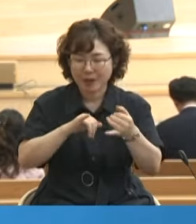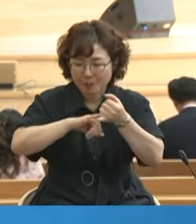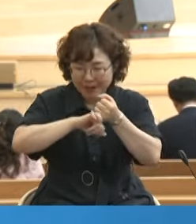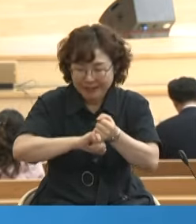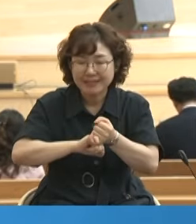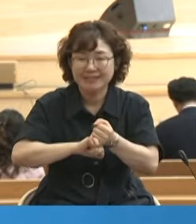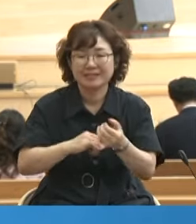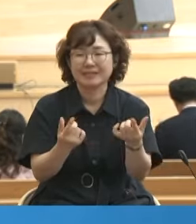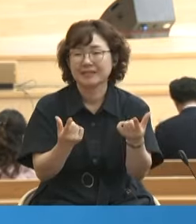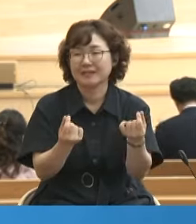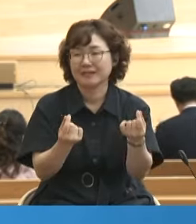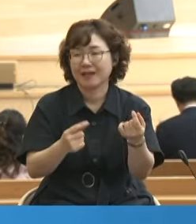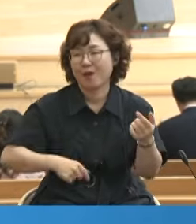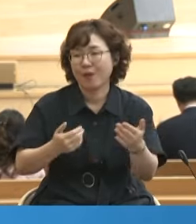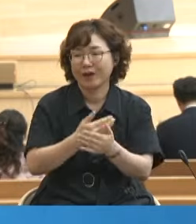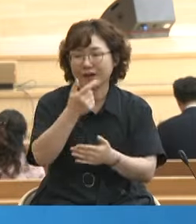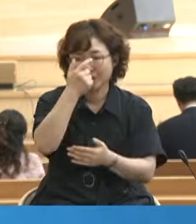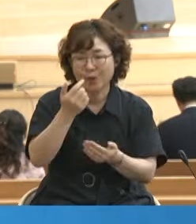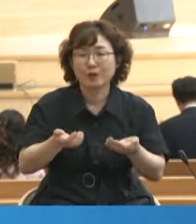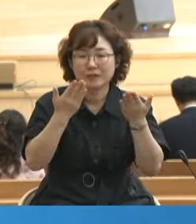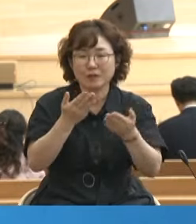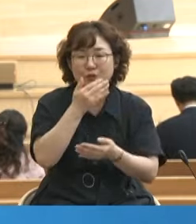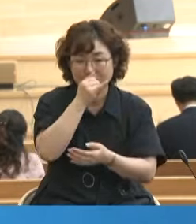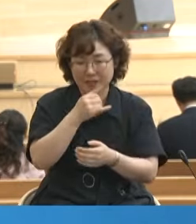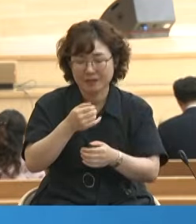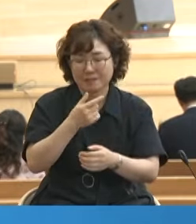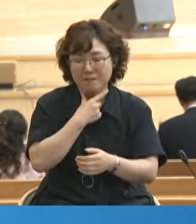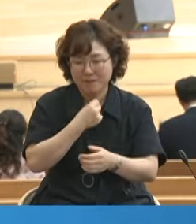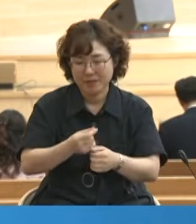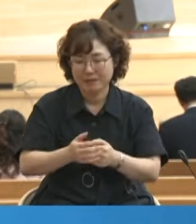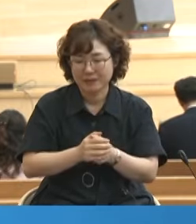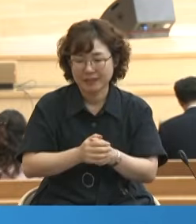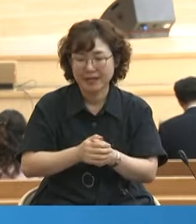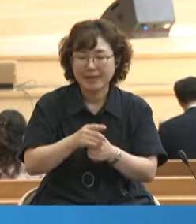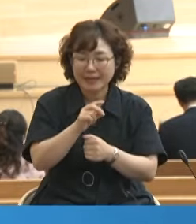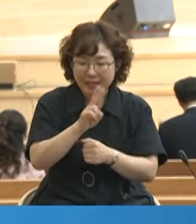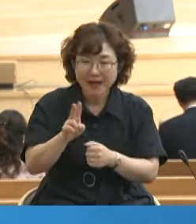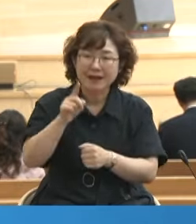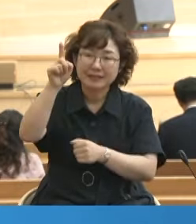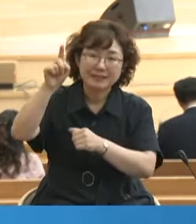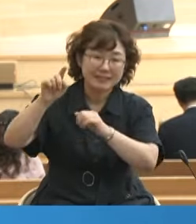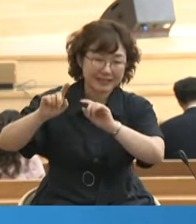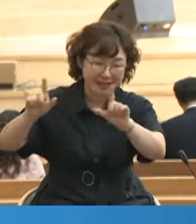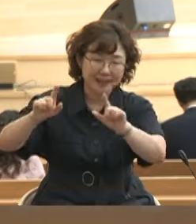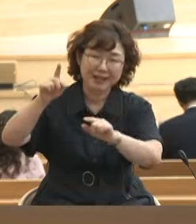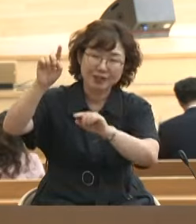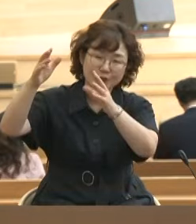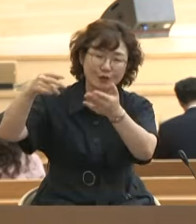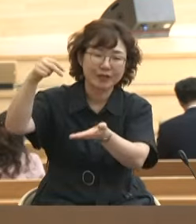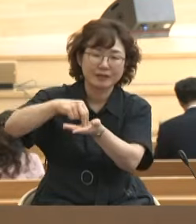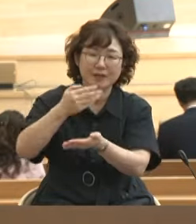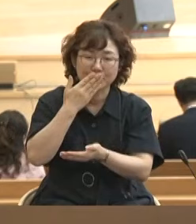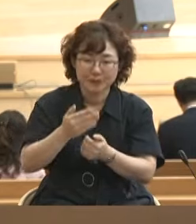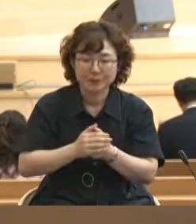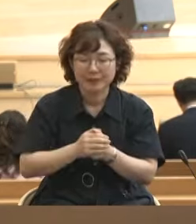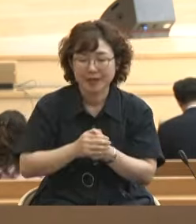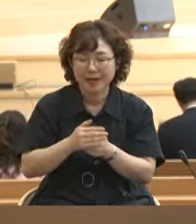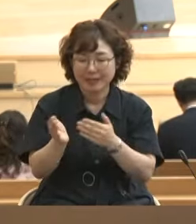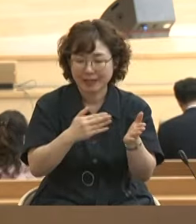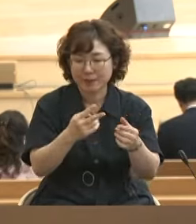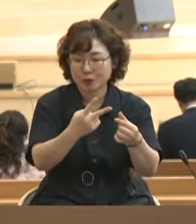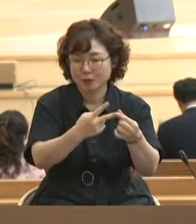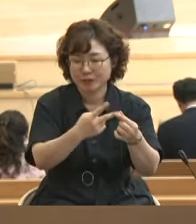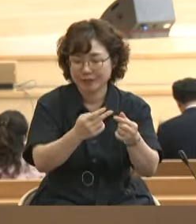이름으로 축원합니다. 그래야 그날에 천국에 서게 되는 거예요. 두 번째, 어떤 사람이 가는가 따라